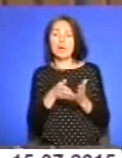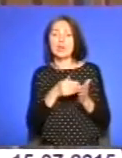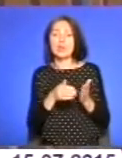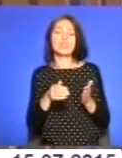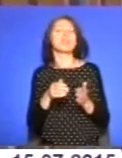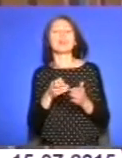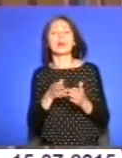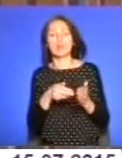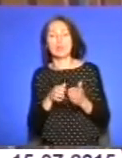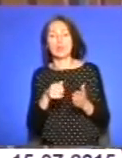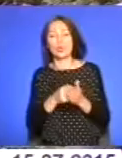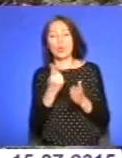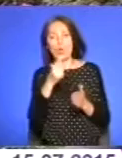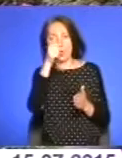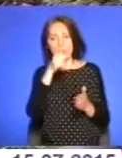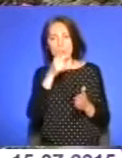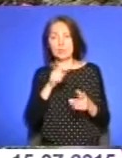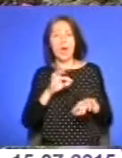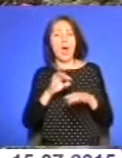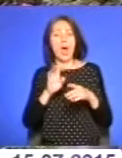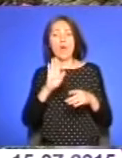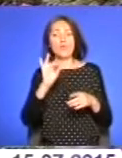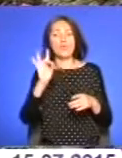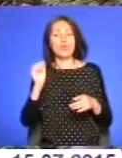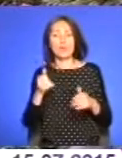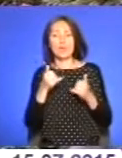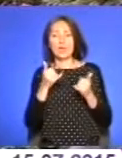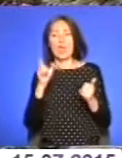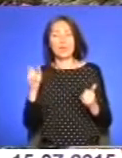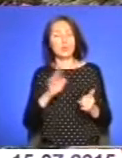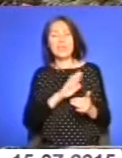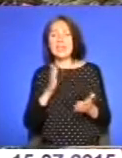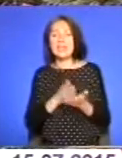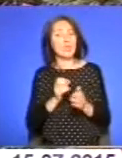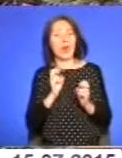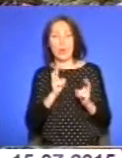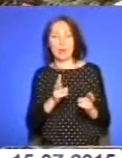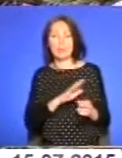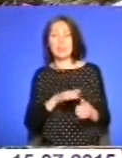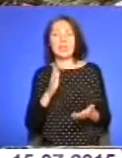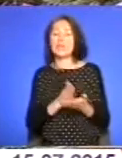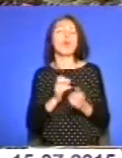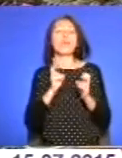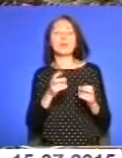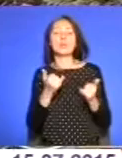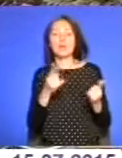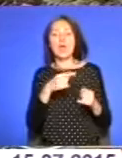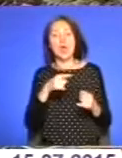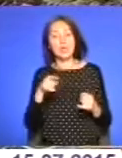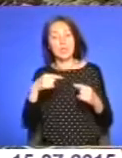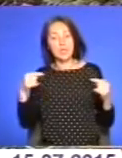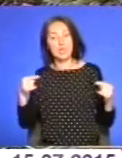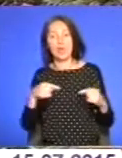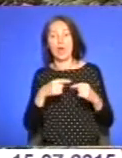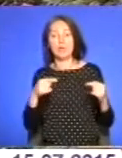не шкодить людині. Ця хвороба для людей не є небезпечною, не є небезпечною і для інших видів свійських